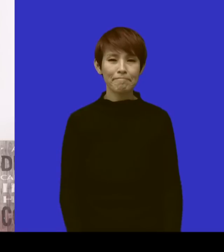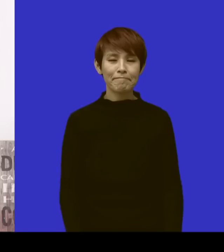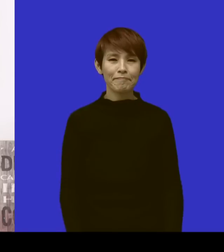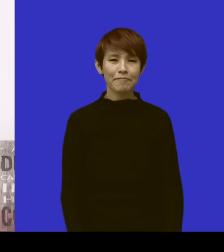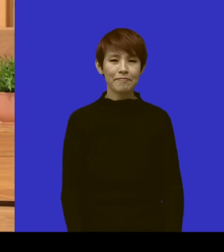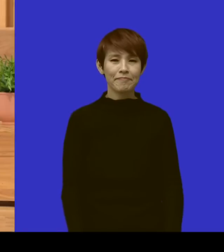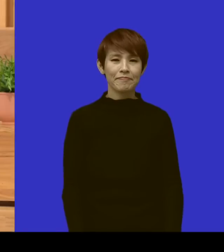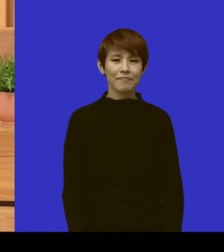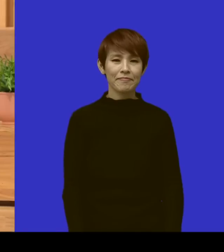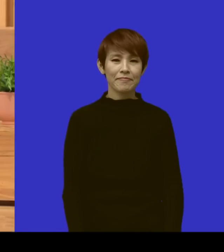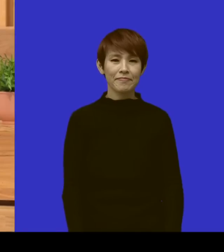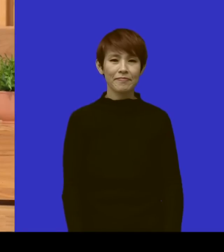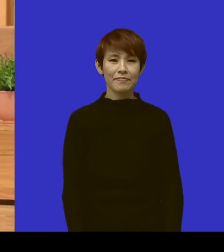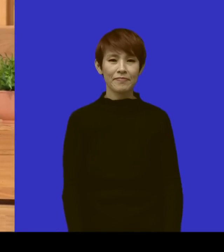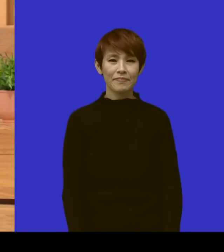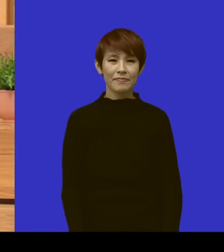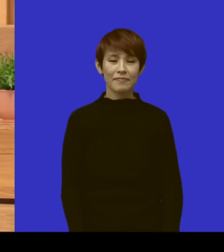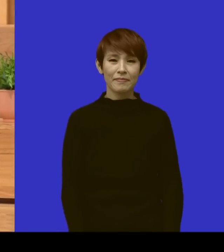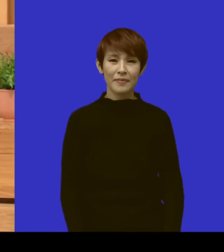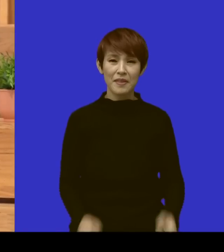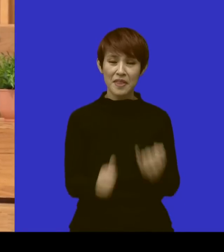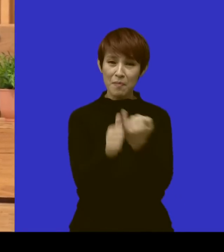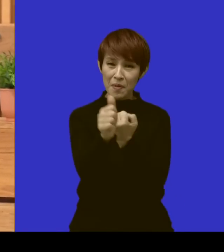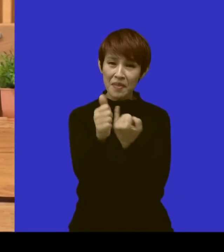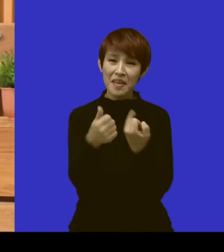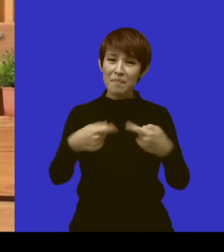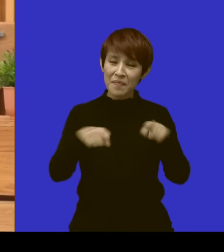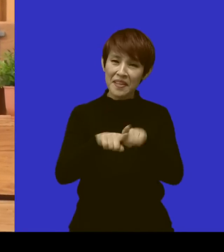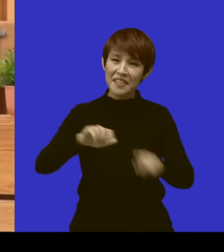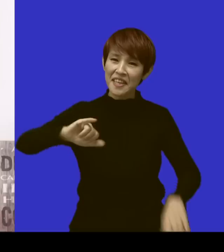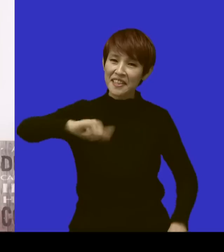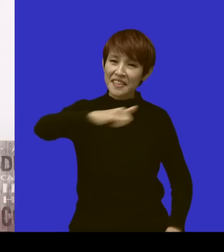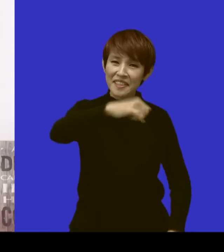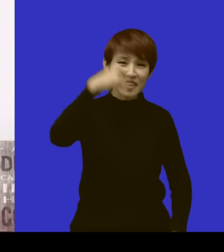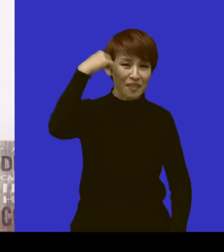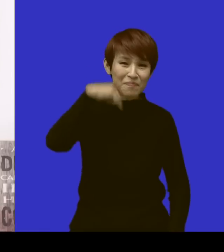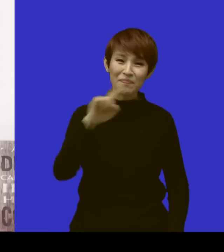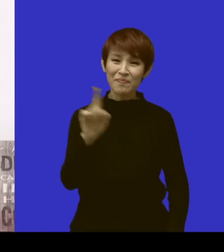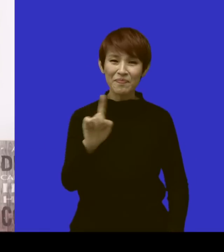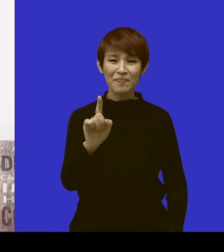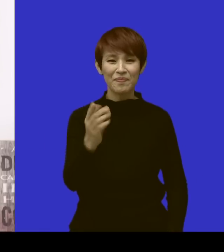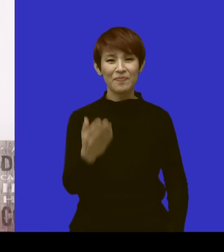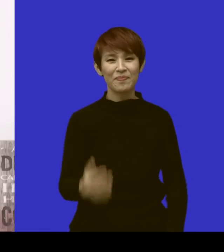맞아요. 그래서 어떠셨어요? 남편이랑 같이 데이트하니까.